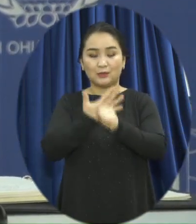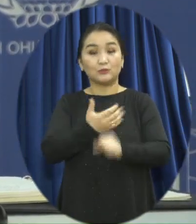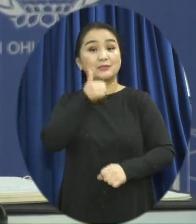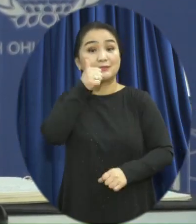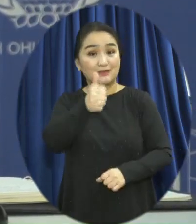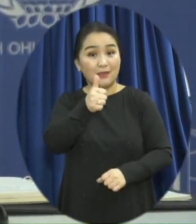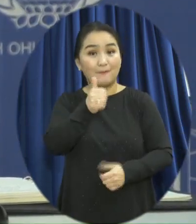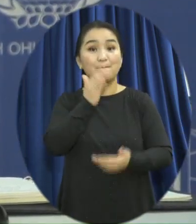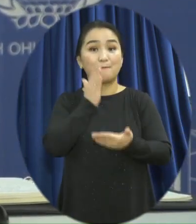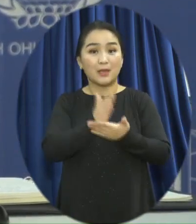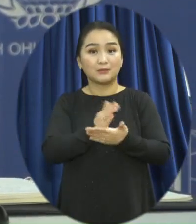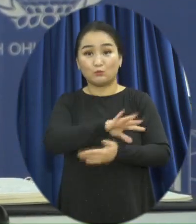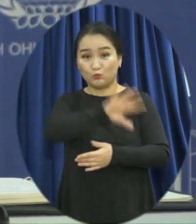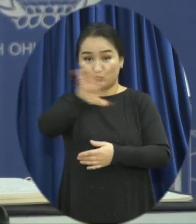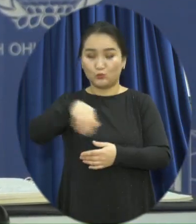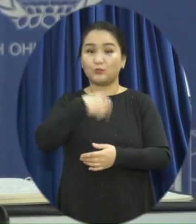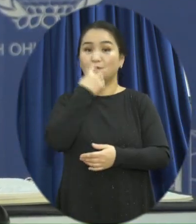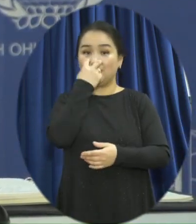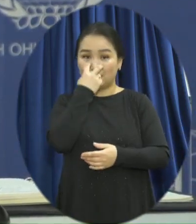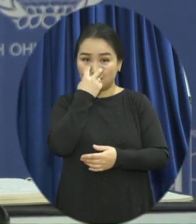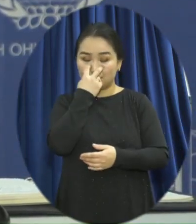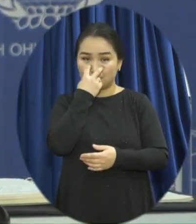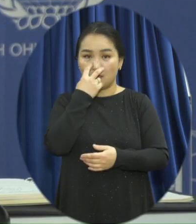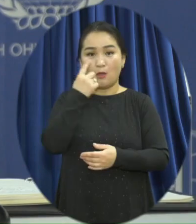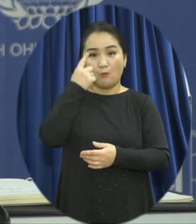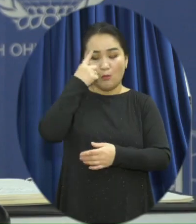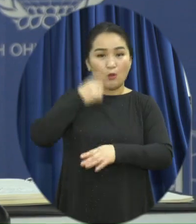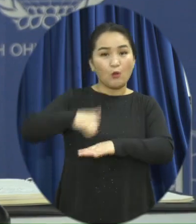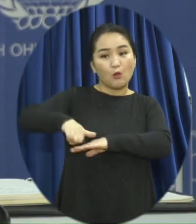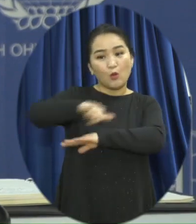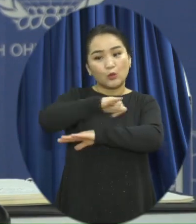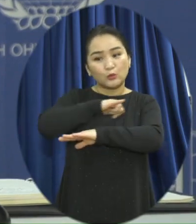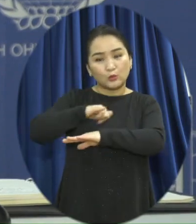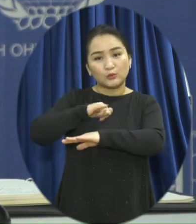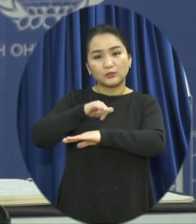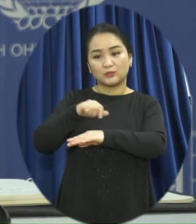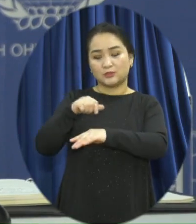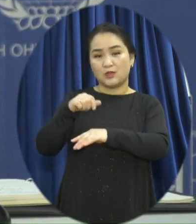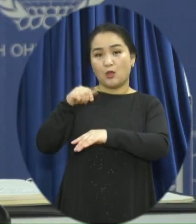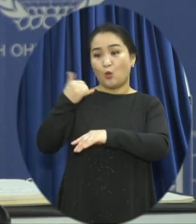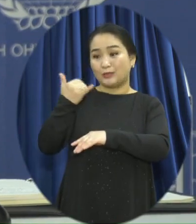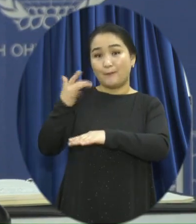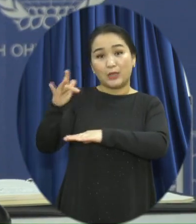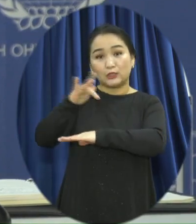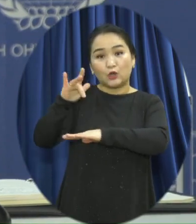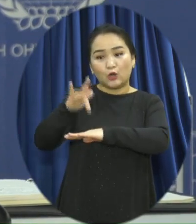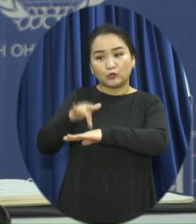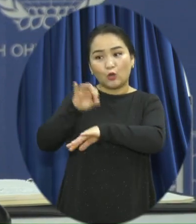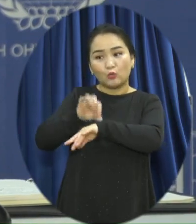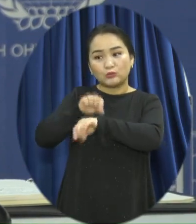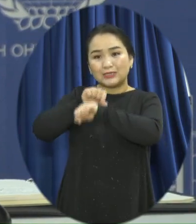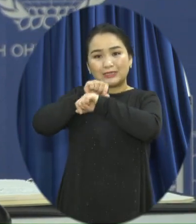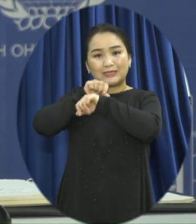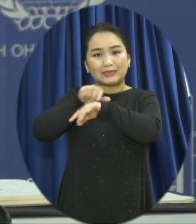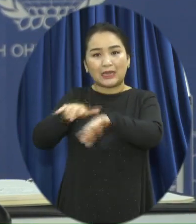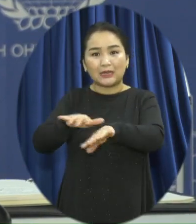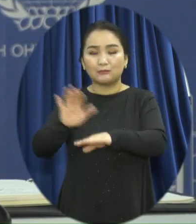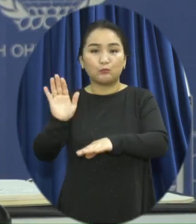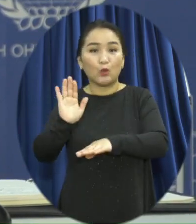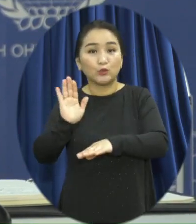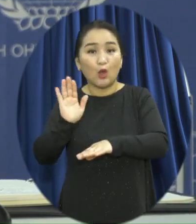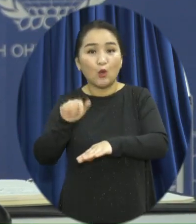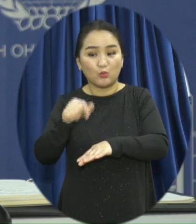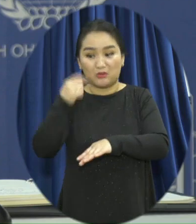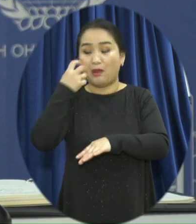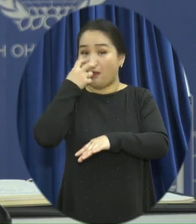харсан. Нийслэл хотын хэмжээний тахалт тархалт болоогүй байсан гэдгийг харсан. Тэгсэн учраас бид нар дараа